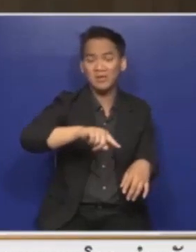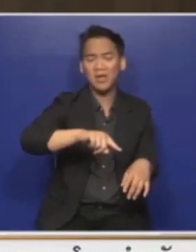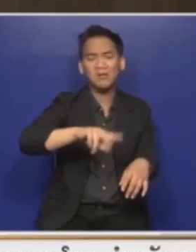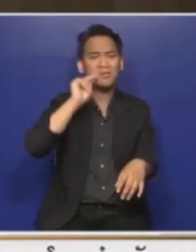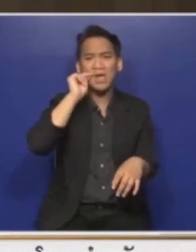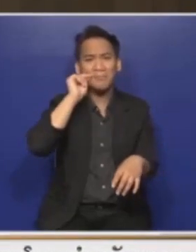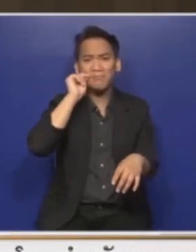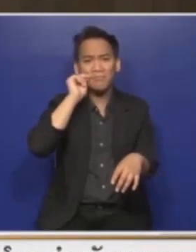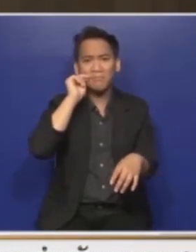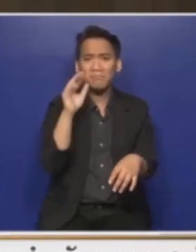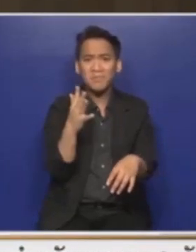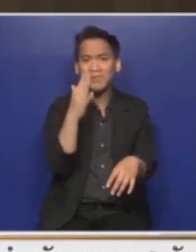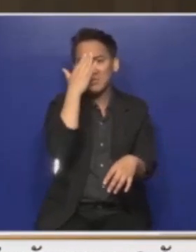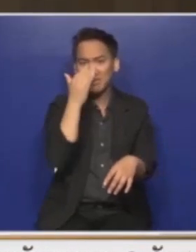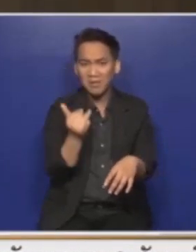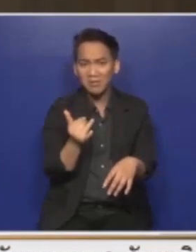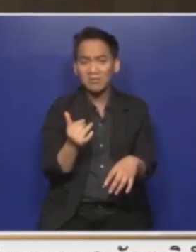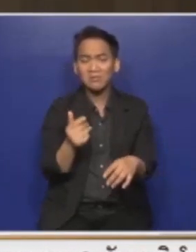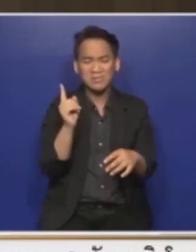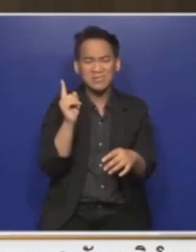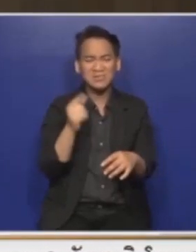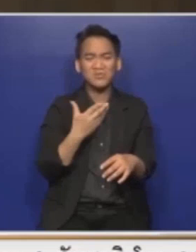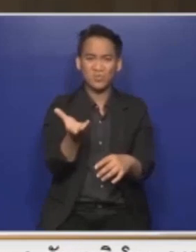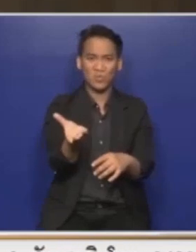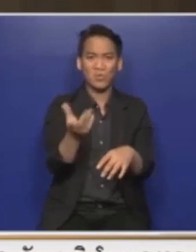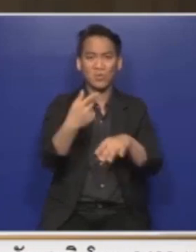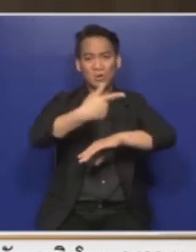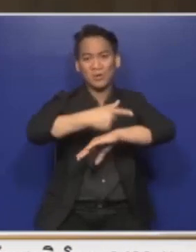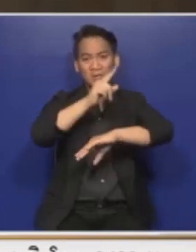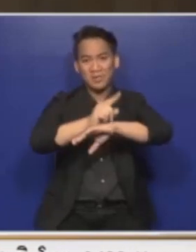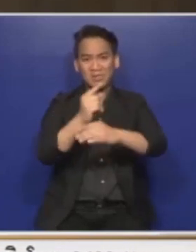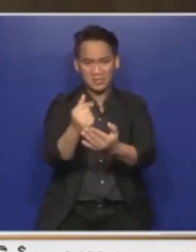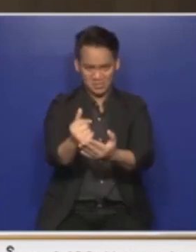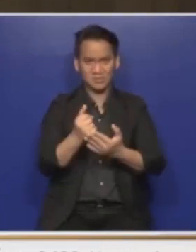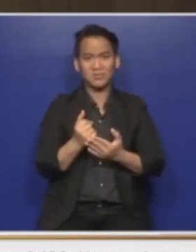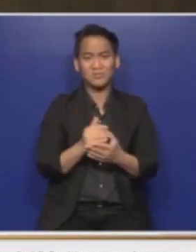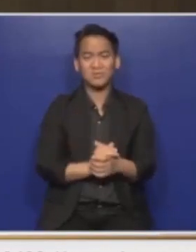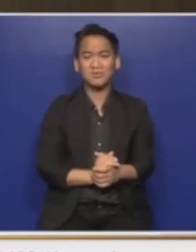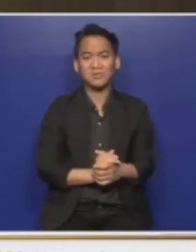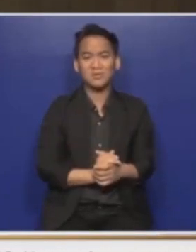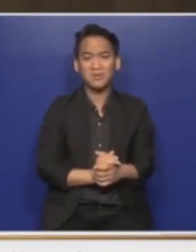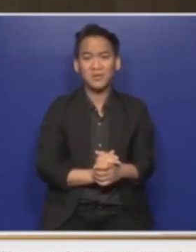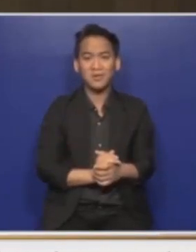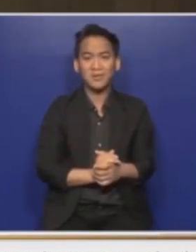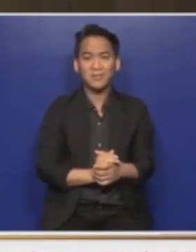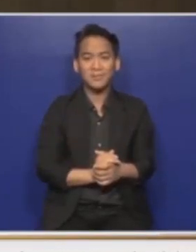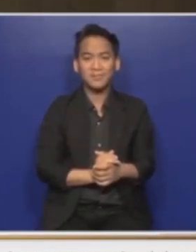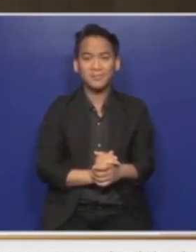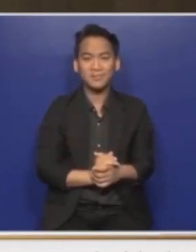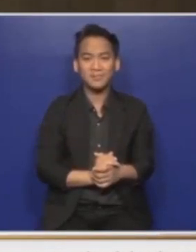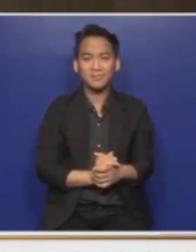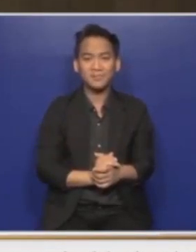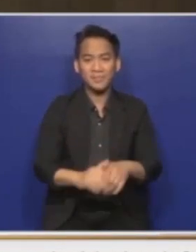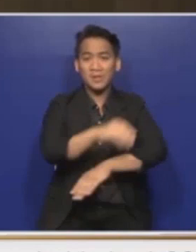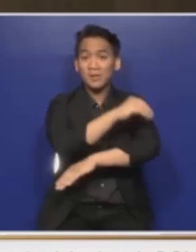ลือขอประธานเป็นที่พึ่งด้วยนะครับท่านครับอีกเรื่องนึงคือเรื่องของน้ำนาปังเช่นกันน้ำเหมือนกันแต่เป็นเรื่องของข้